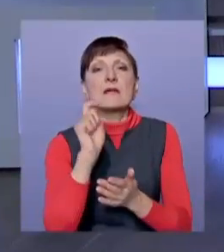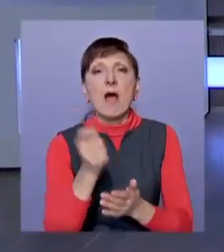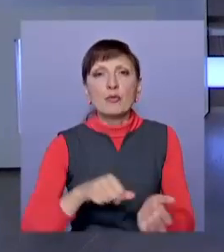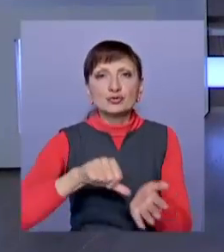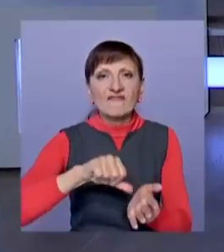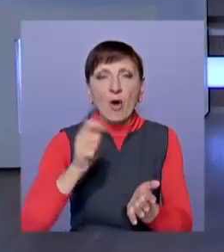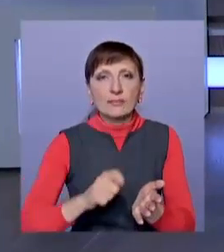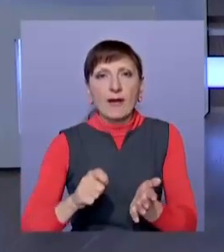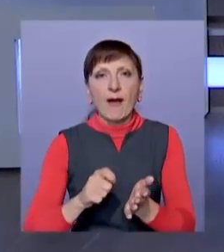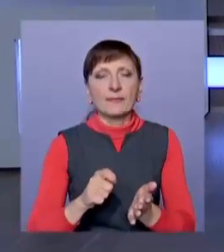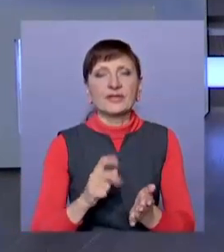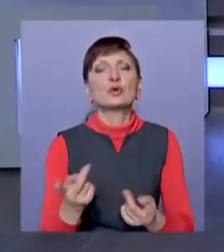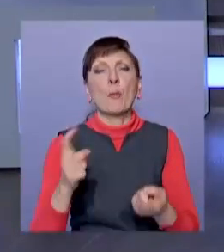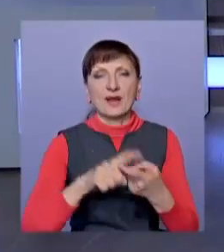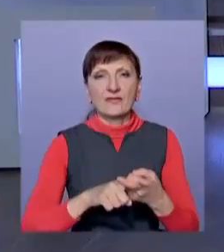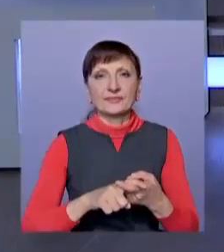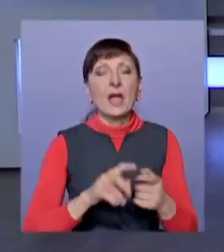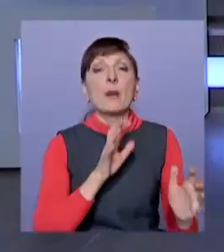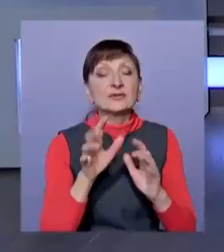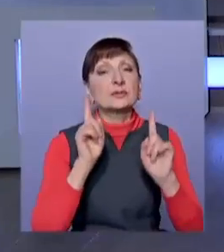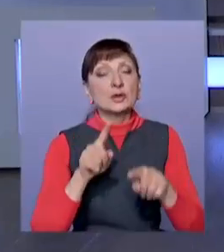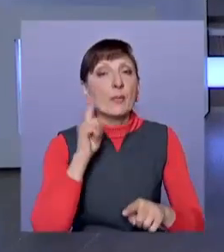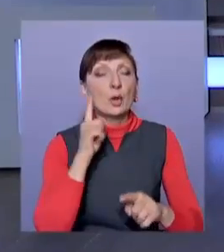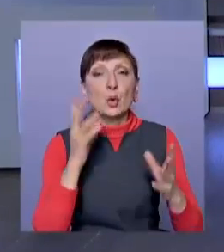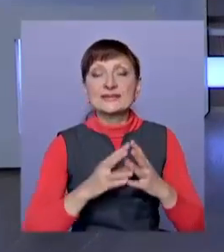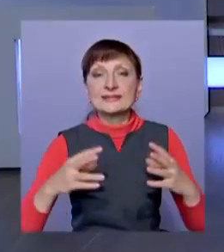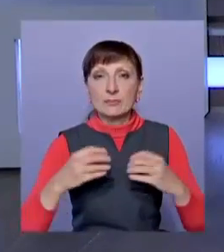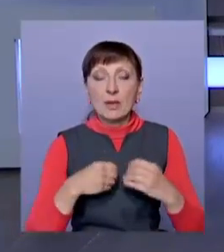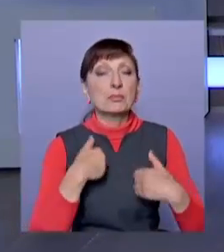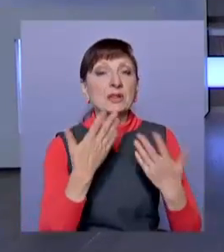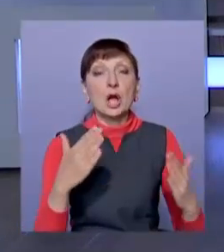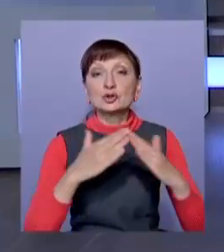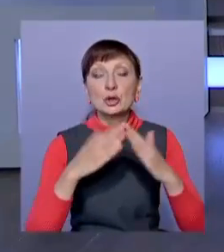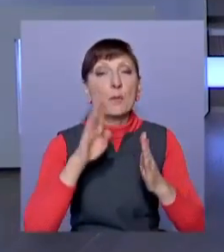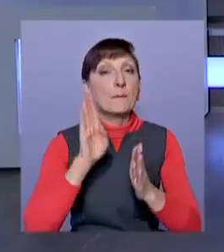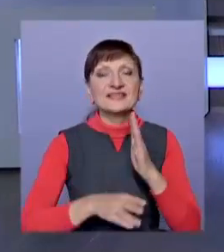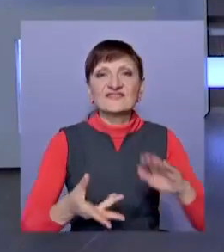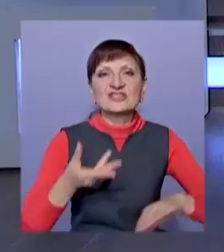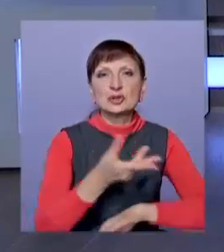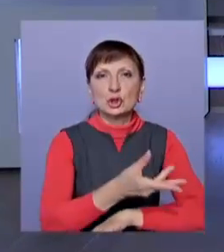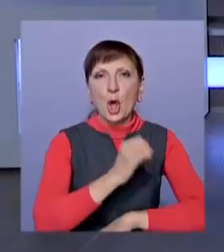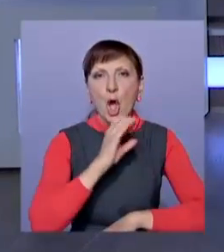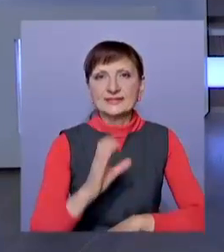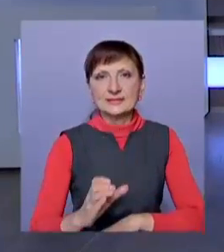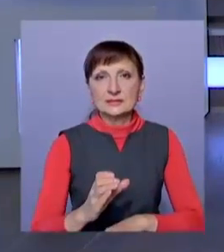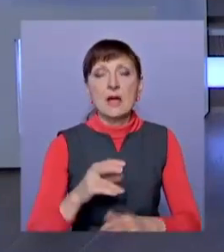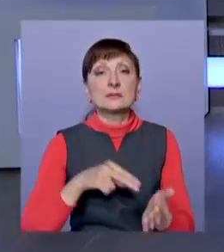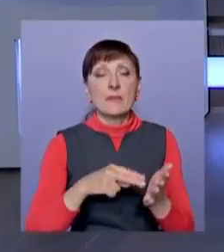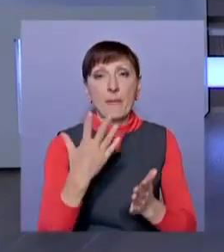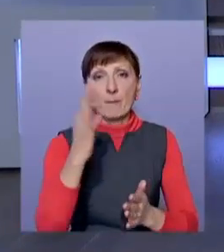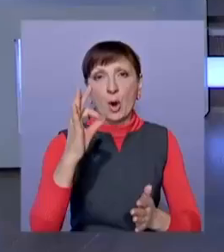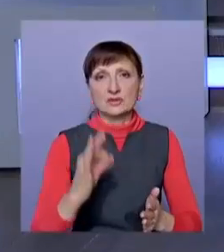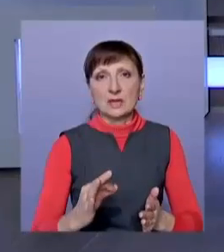войны и приравненных к ним. Позаботились и о молодых семьях. Им предлагают жилье без первоначального взноса со ставкой